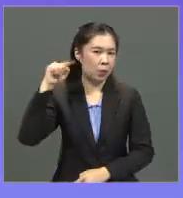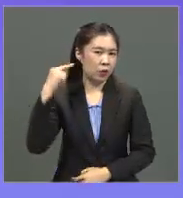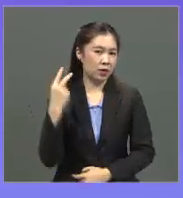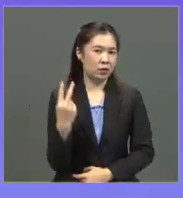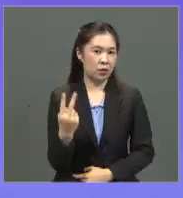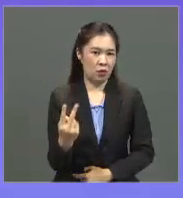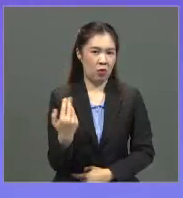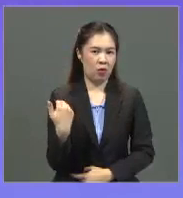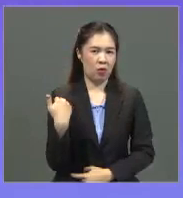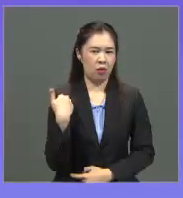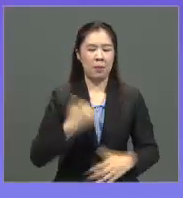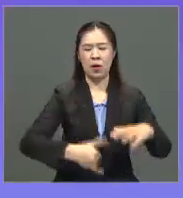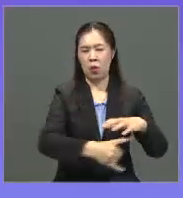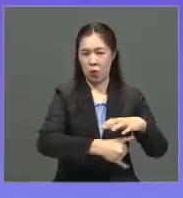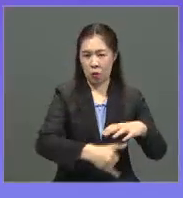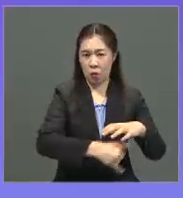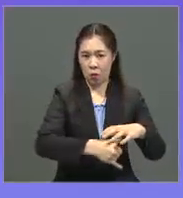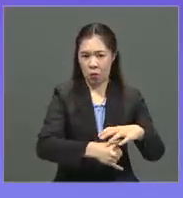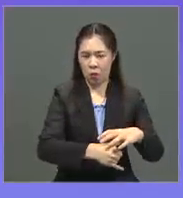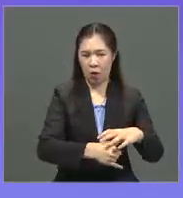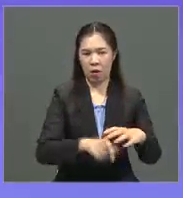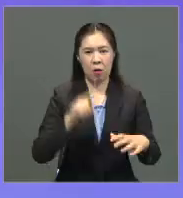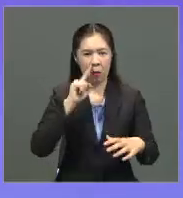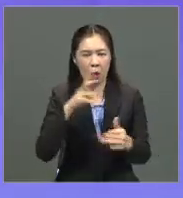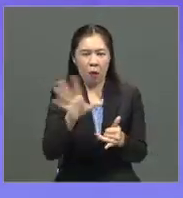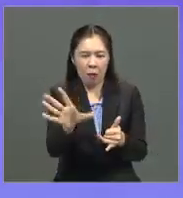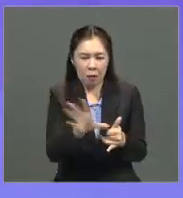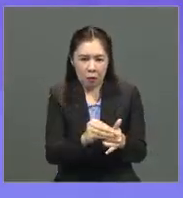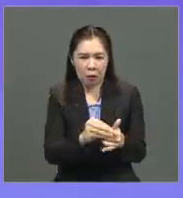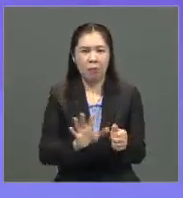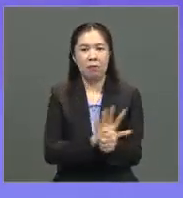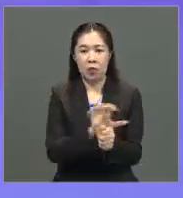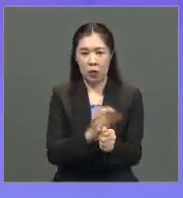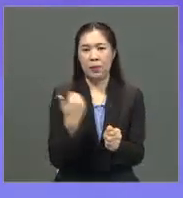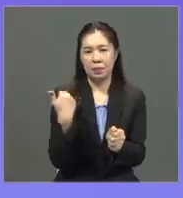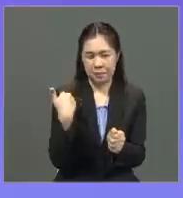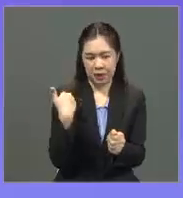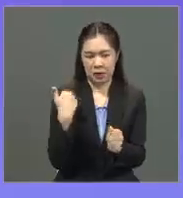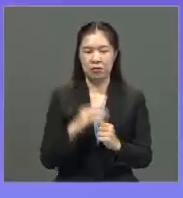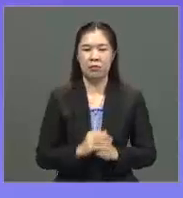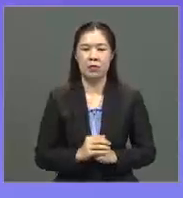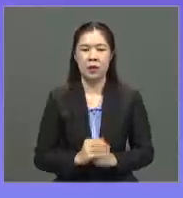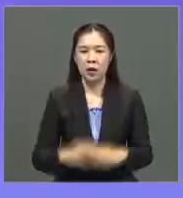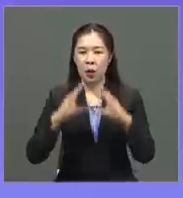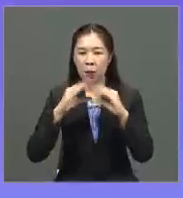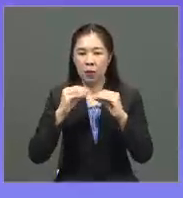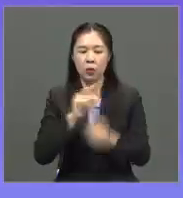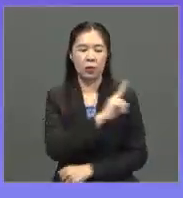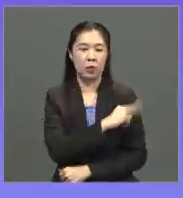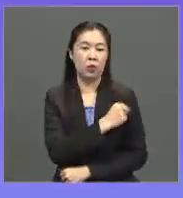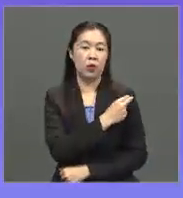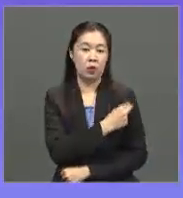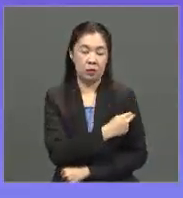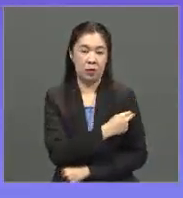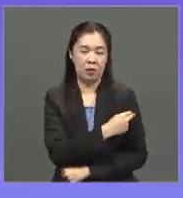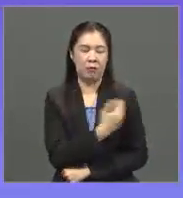ไทย 2คนที่ผ่านการกับตัวแต่ก็จู่ๆมาตรวจพบสารพันธุกรรมโควีซี 9ในร่างกายทำให้ก่อนการประชุมเนี่ยทางคุณหมออุดม